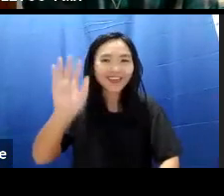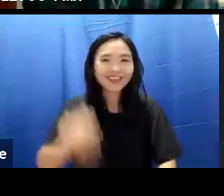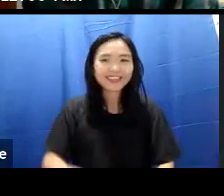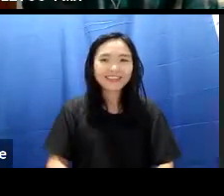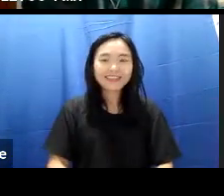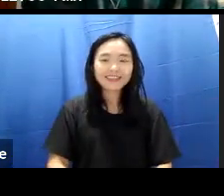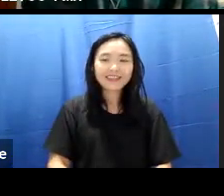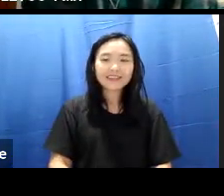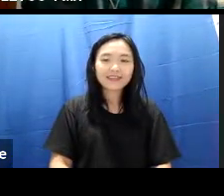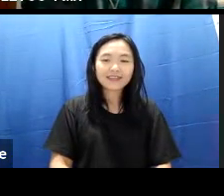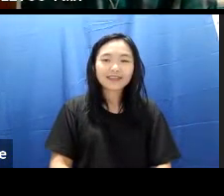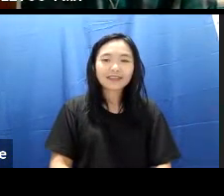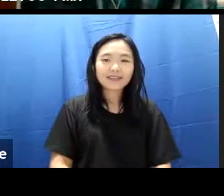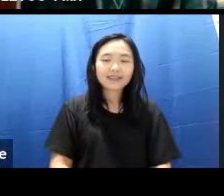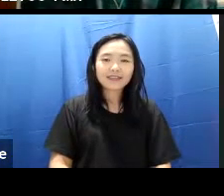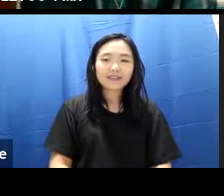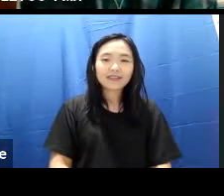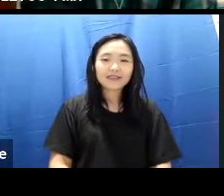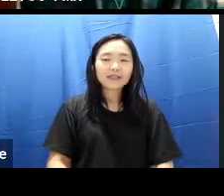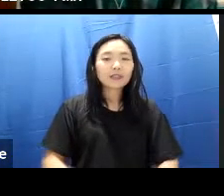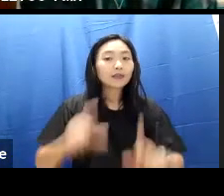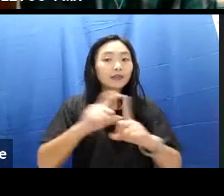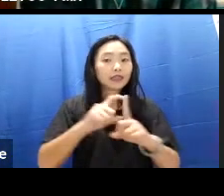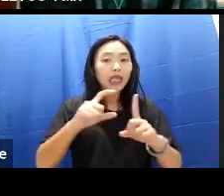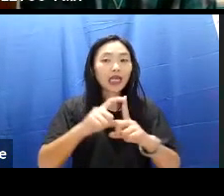saya perkenalkan bahwa Mbak Diana juga merupakan